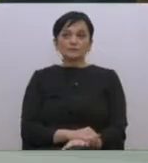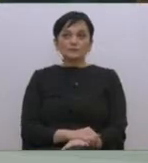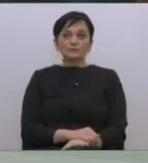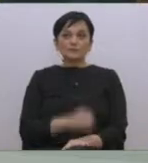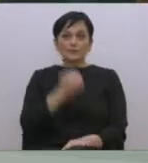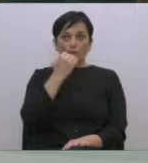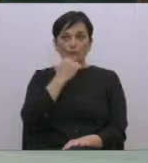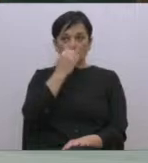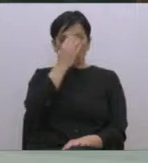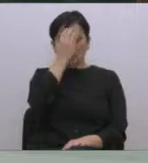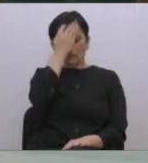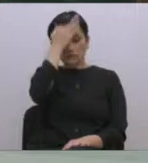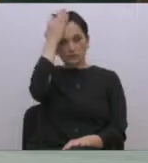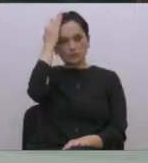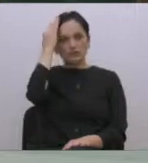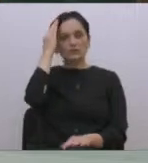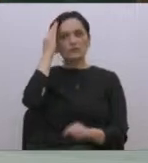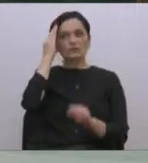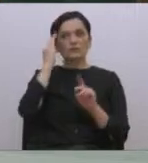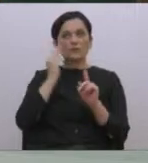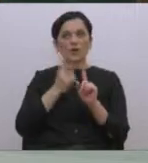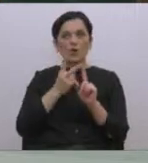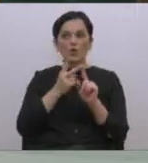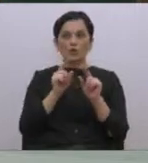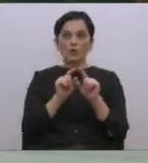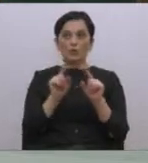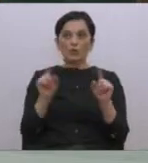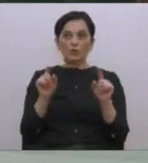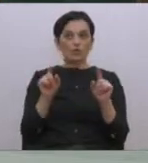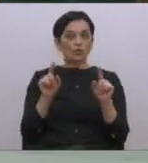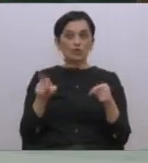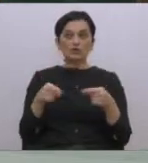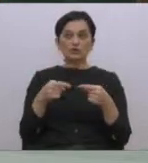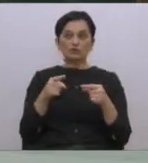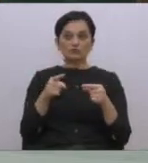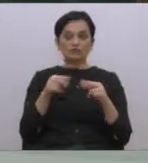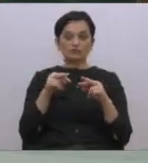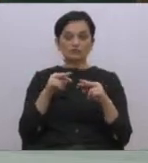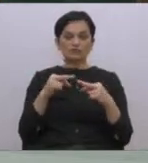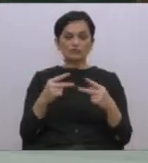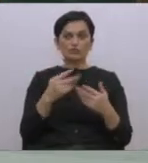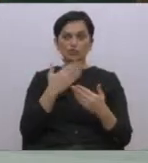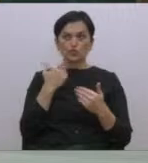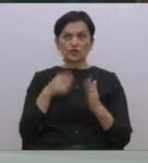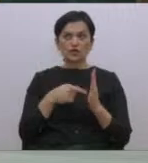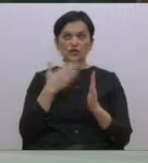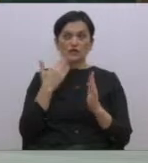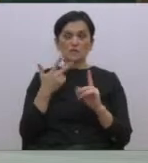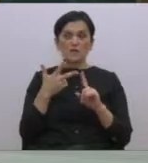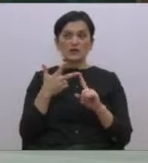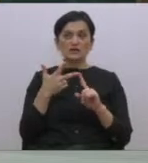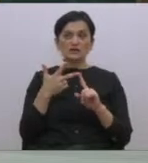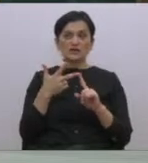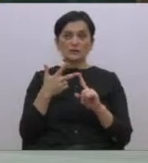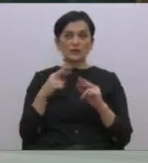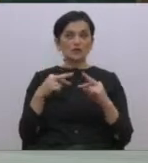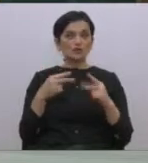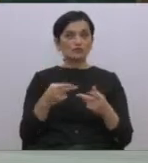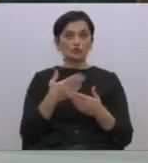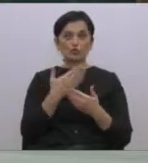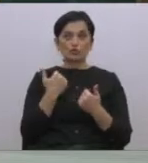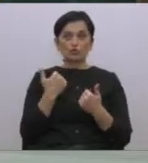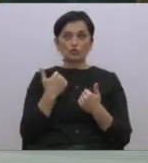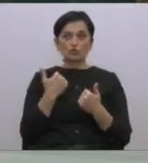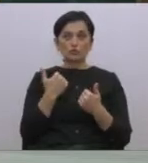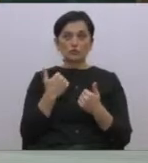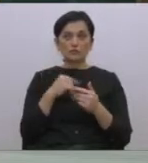Მადლობთ. Მეორე მუხლი. Არ განხორციელებულა სულები. Კითხვები არ არის, მესამე მუხლი. Სულელებები არ